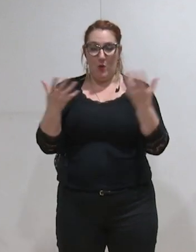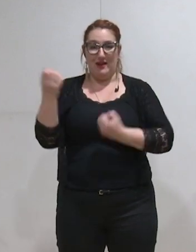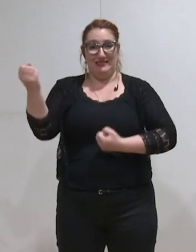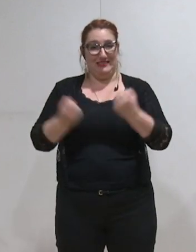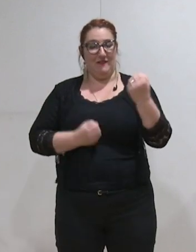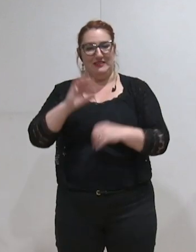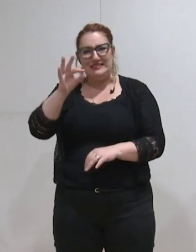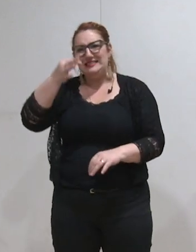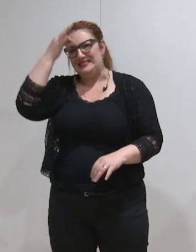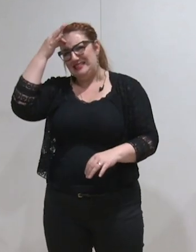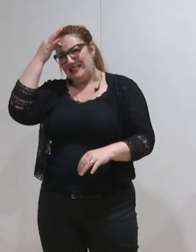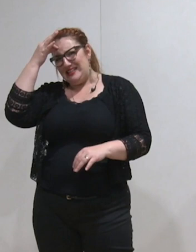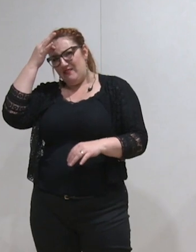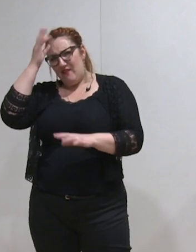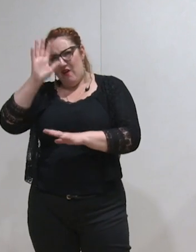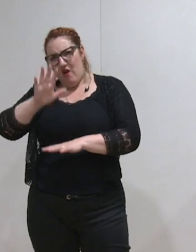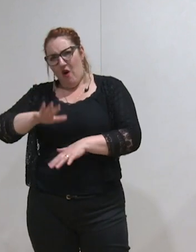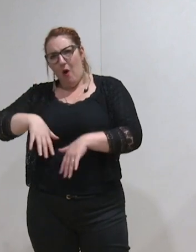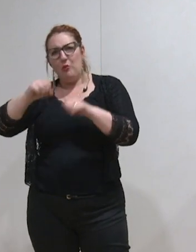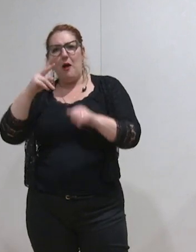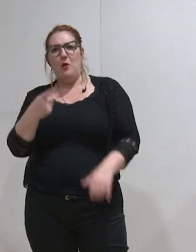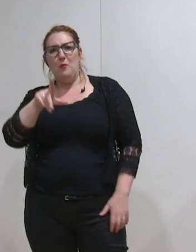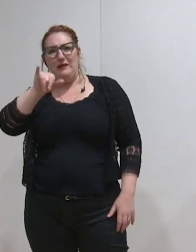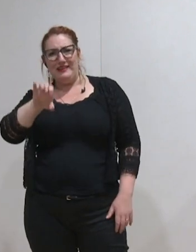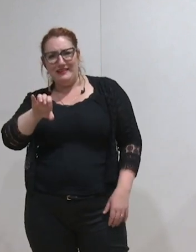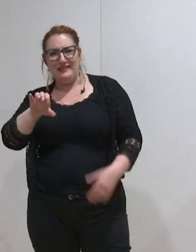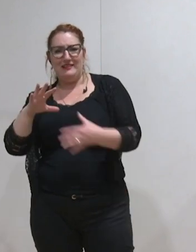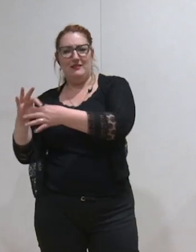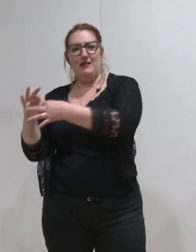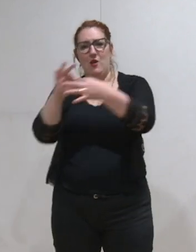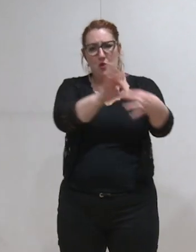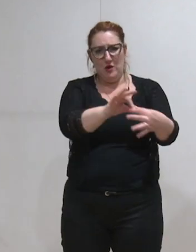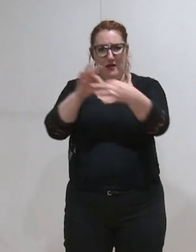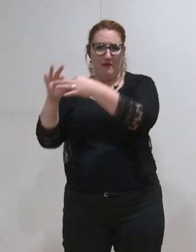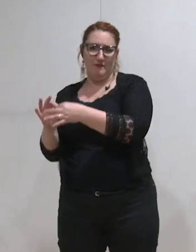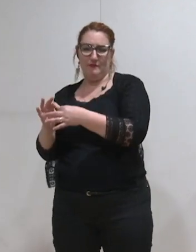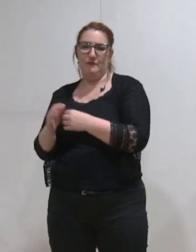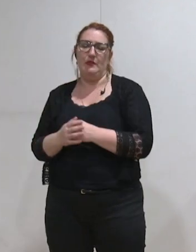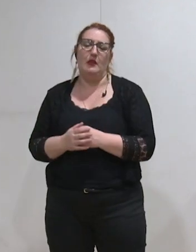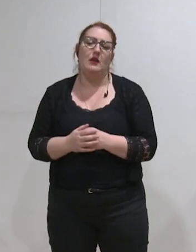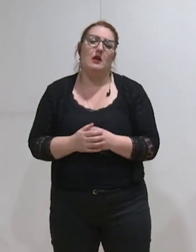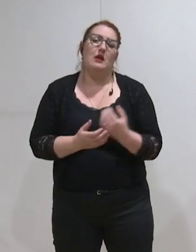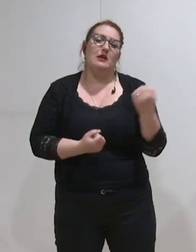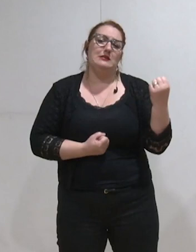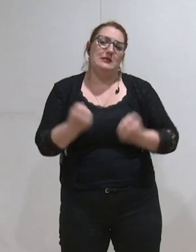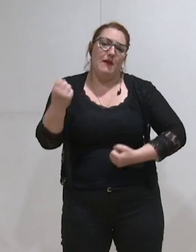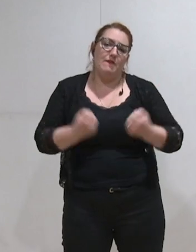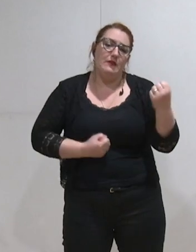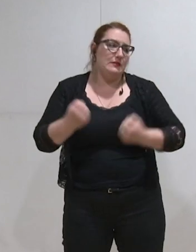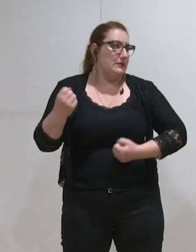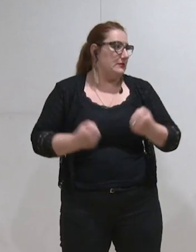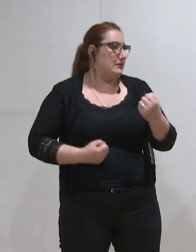initiative emploi notamment avec les conseillers emploi de la ville de Grenoble service qui a